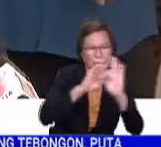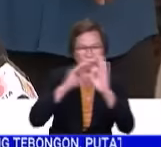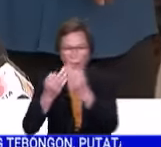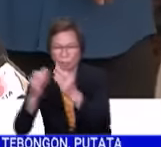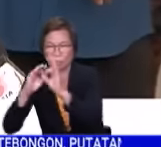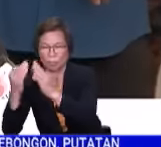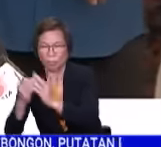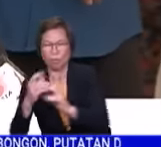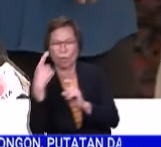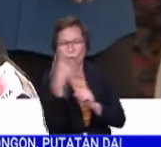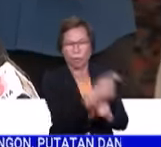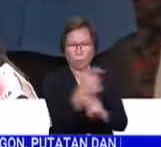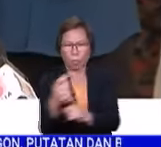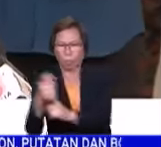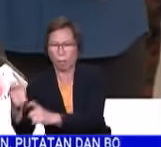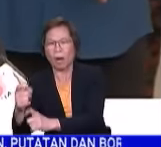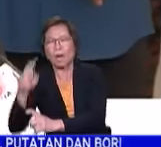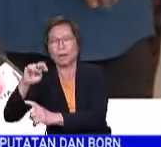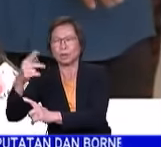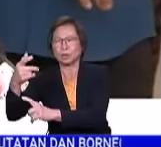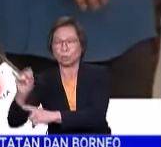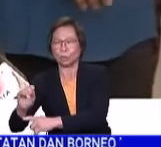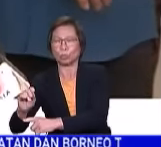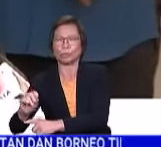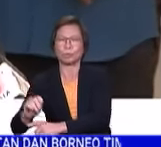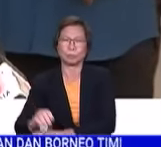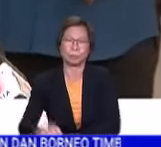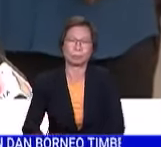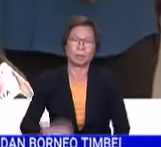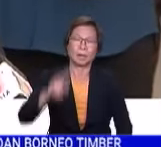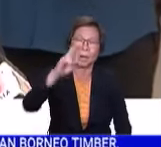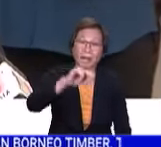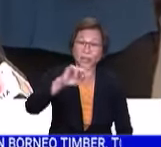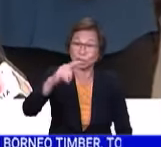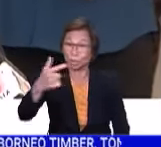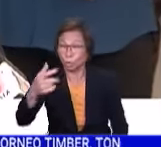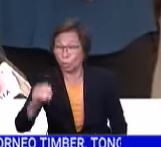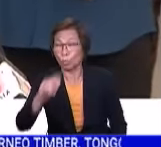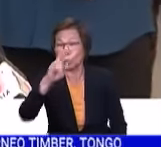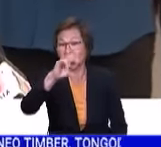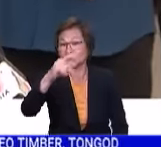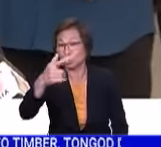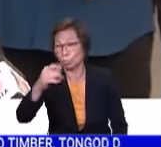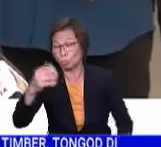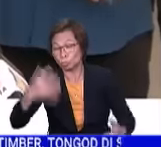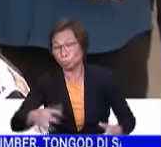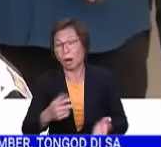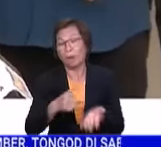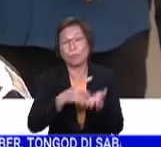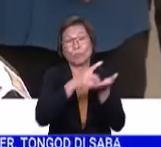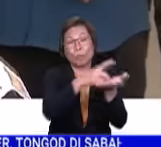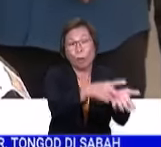sini. NGO juga, pertubuhan bukan kerajaan, telah menyumbangkan sebanyak